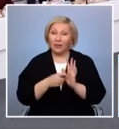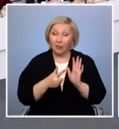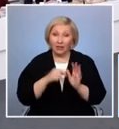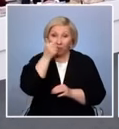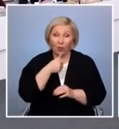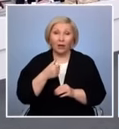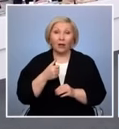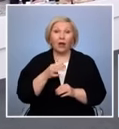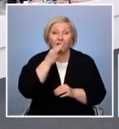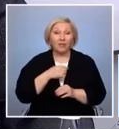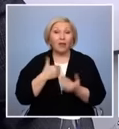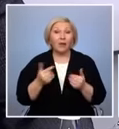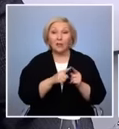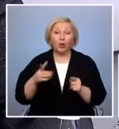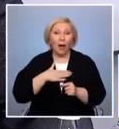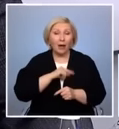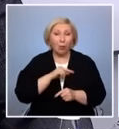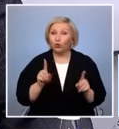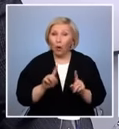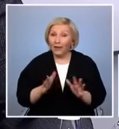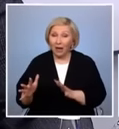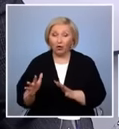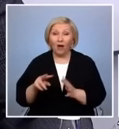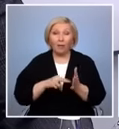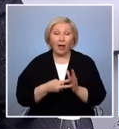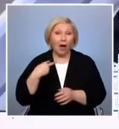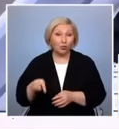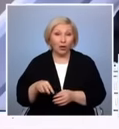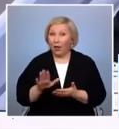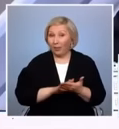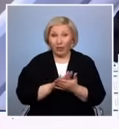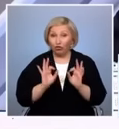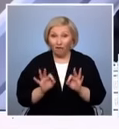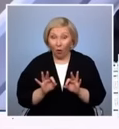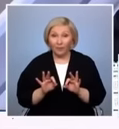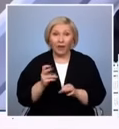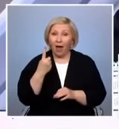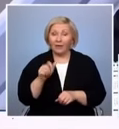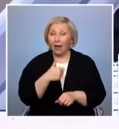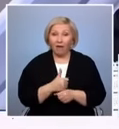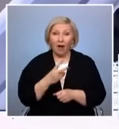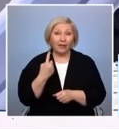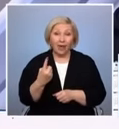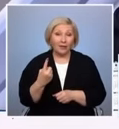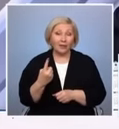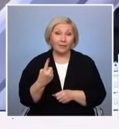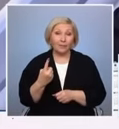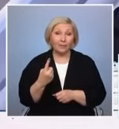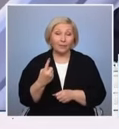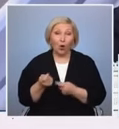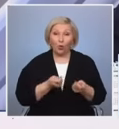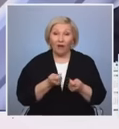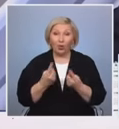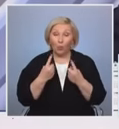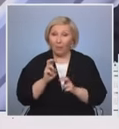Хабиров на этой прямой линии. Ставьте лайки, комментируйте, помогайте нашему каналу материально. Это очень важно и